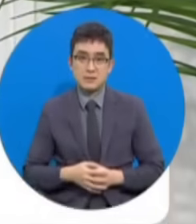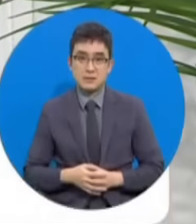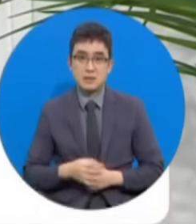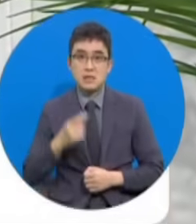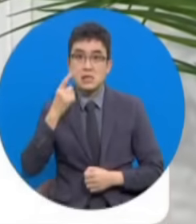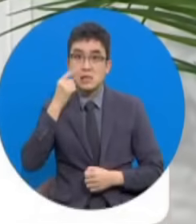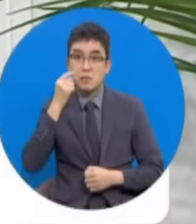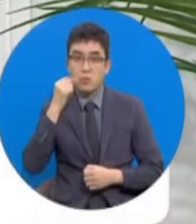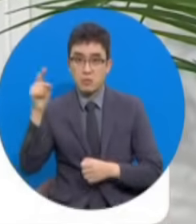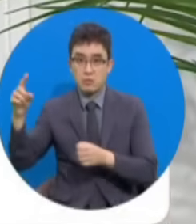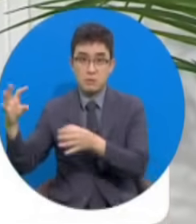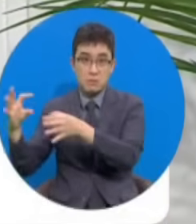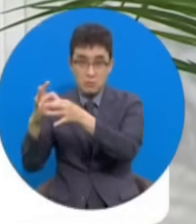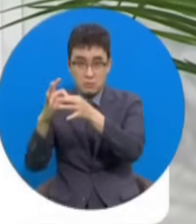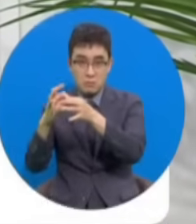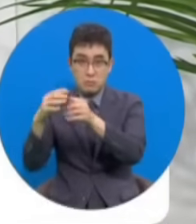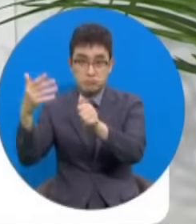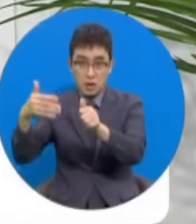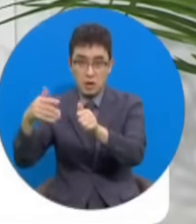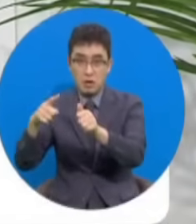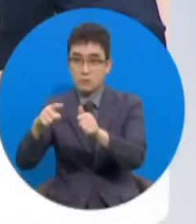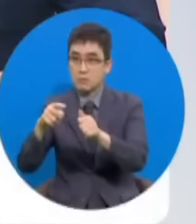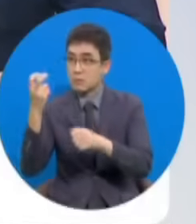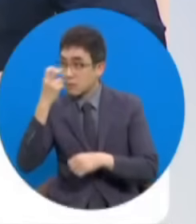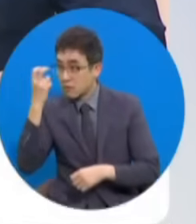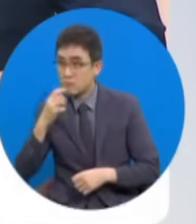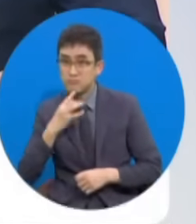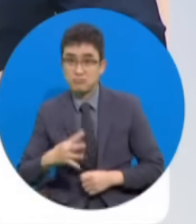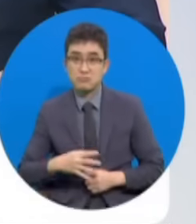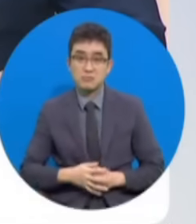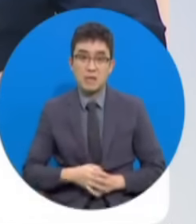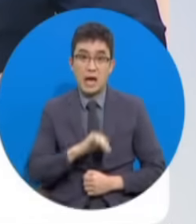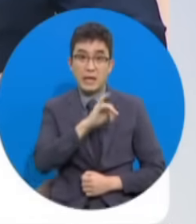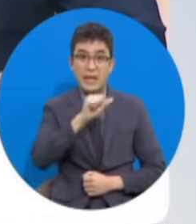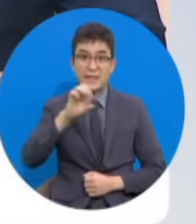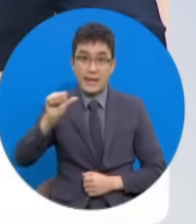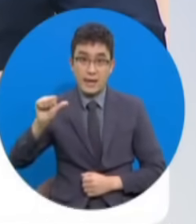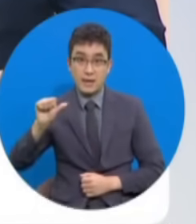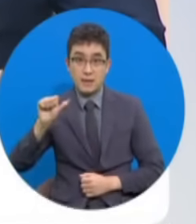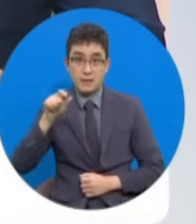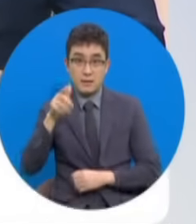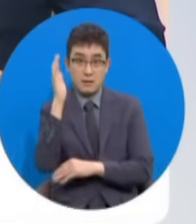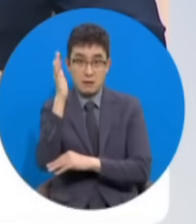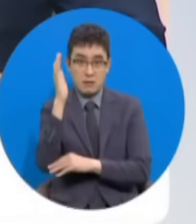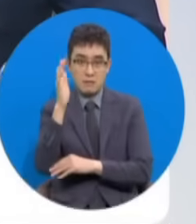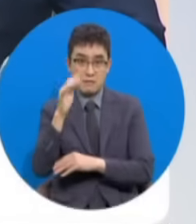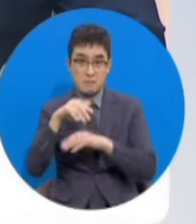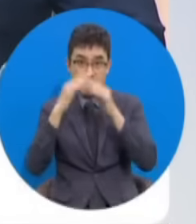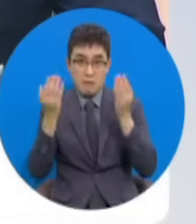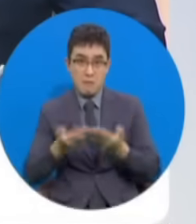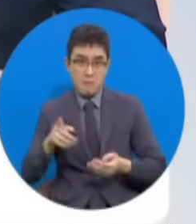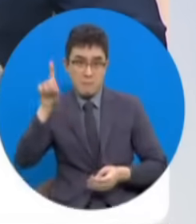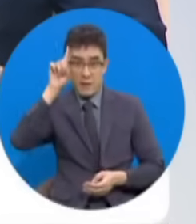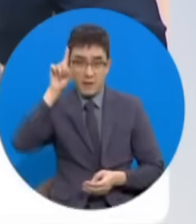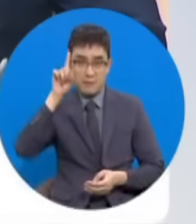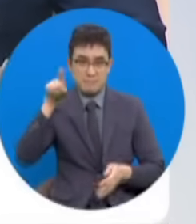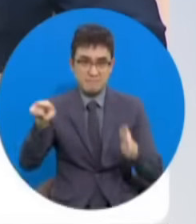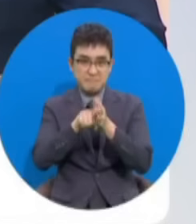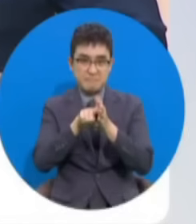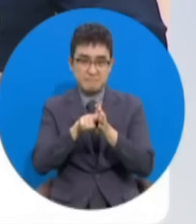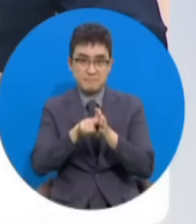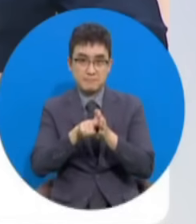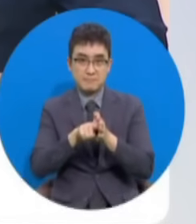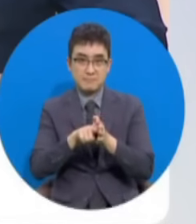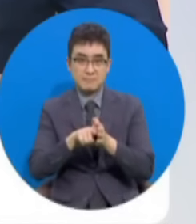넣었고 그 용역을 수행한 기관에 불과한 것이지 저 IAEA가 이야기하는 것이 모든 것이 다 맞다라고 보기는 어려울 것